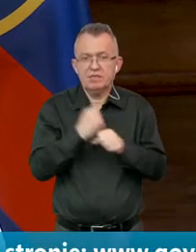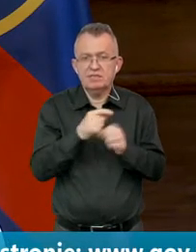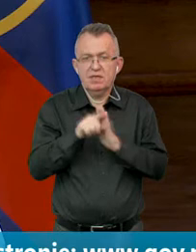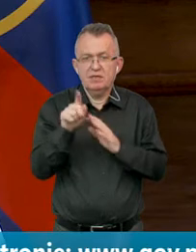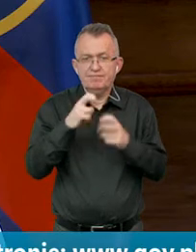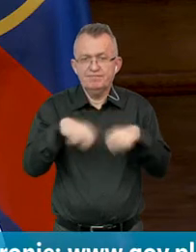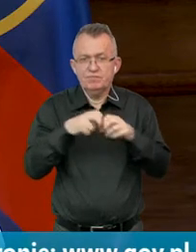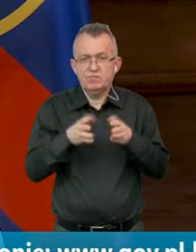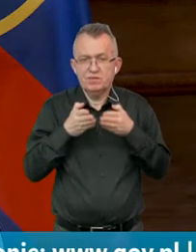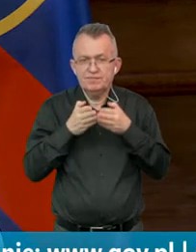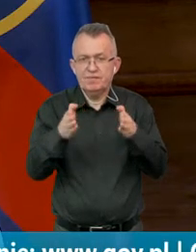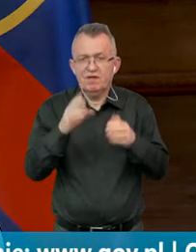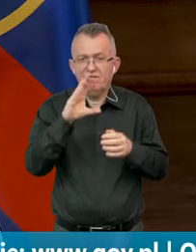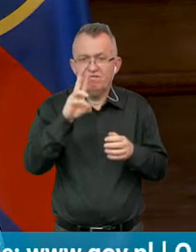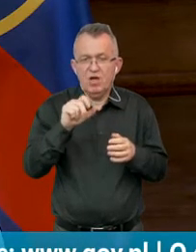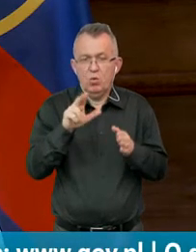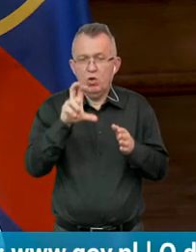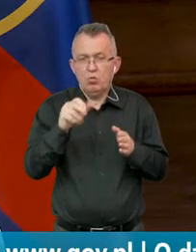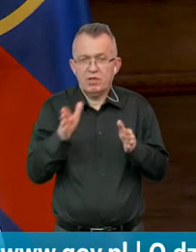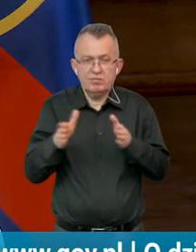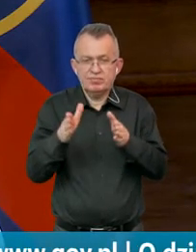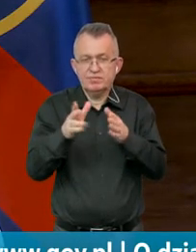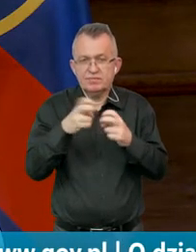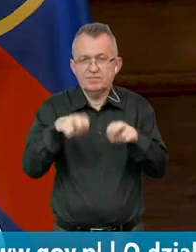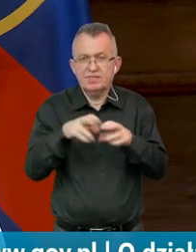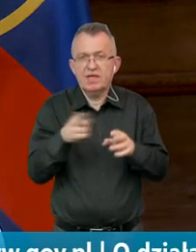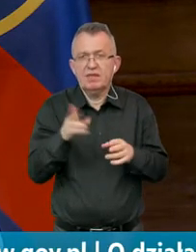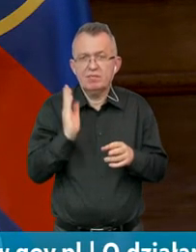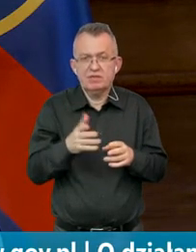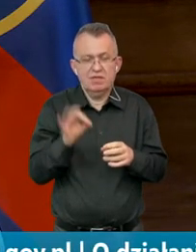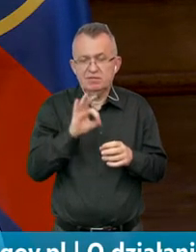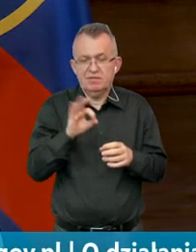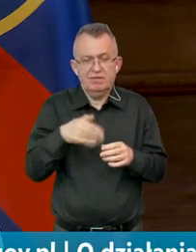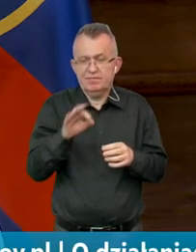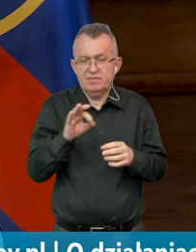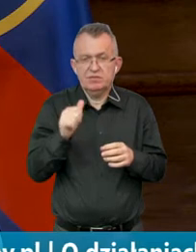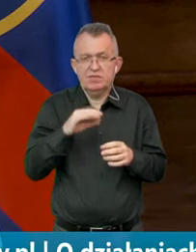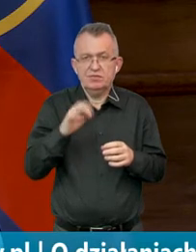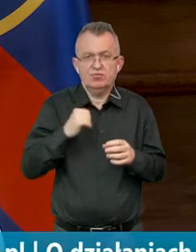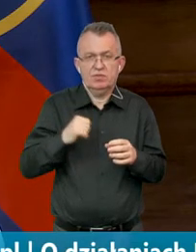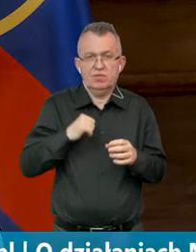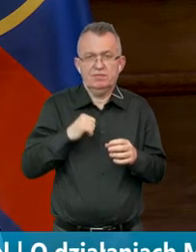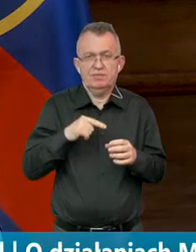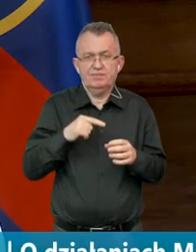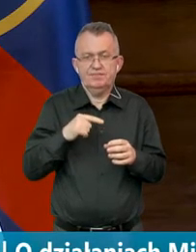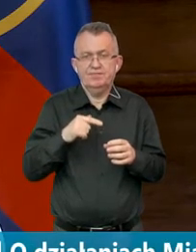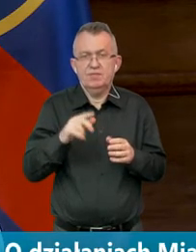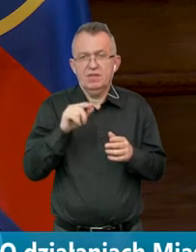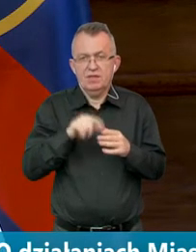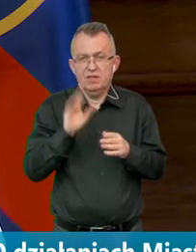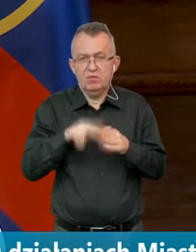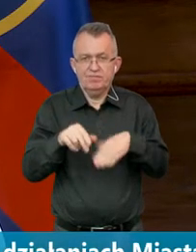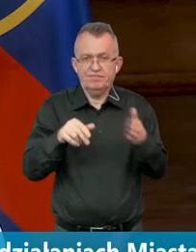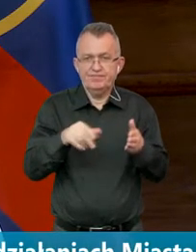modernizacją nabrzeża przy Wałach Chrobrego? Pozdrawiam. No niestety, Panie Arturze, na razie nie ruszą, dlatego że cały czas to nabrzeże po tej stronie